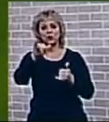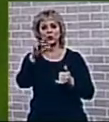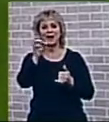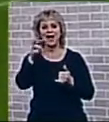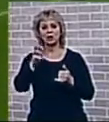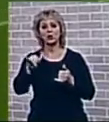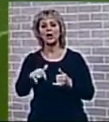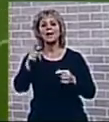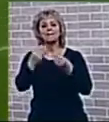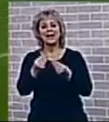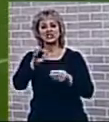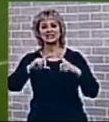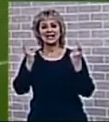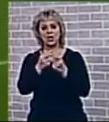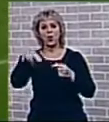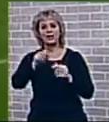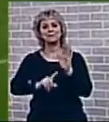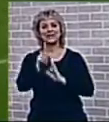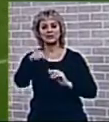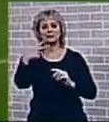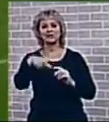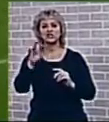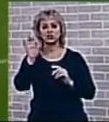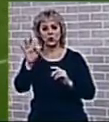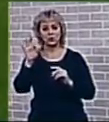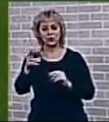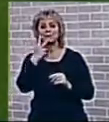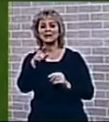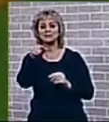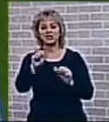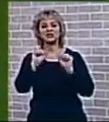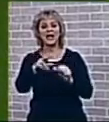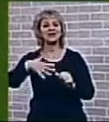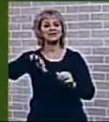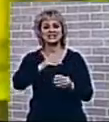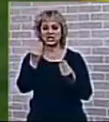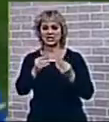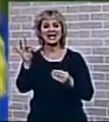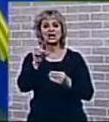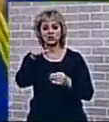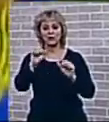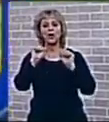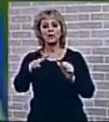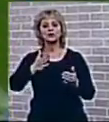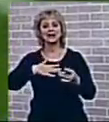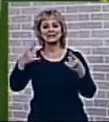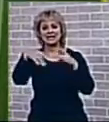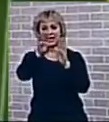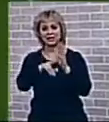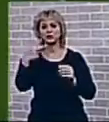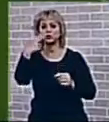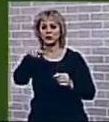«Уралу». Матч на стадионе «Олимп» начнется в 20:00. Посмотреть его, как и все игры Ростова, можно на нашем